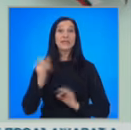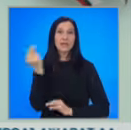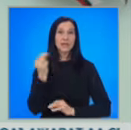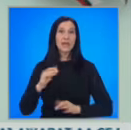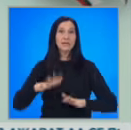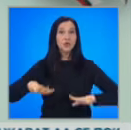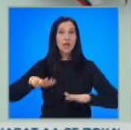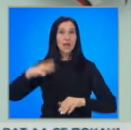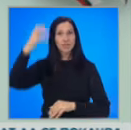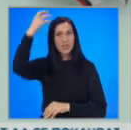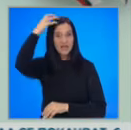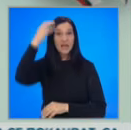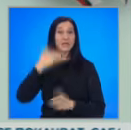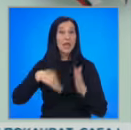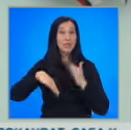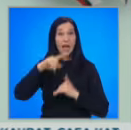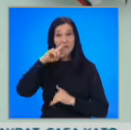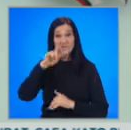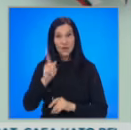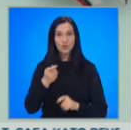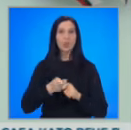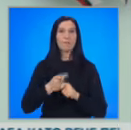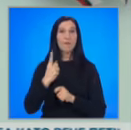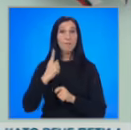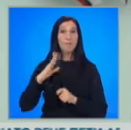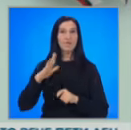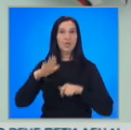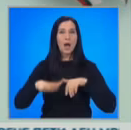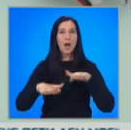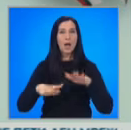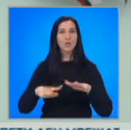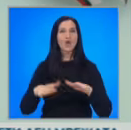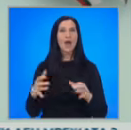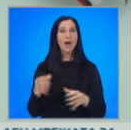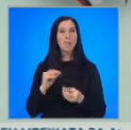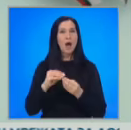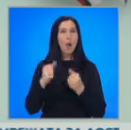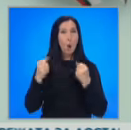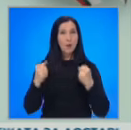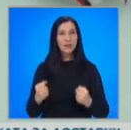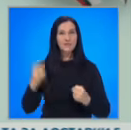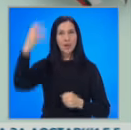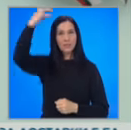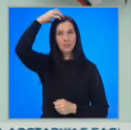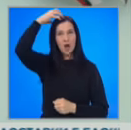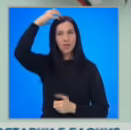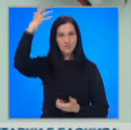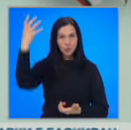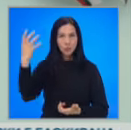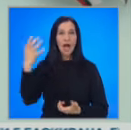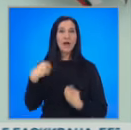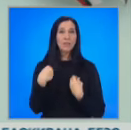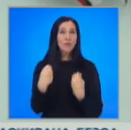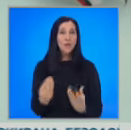И най-важното, да направи първата крачка към укрепването на държавността. Да даде увереност